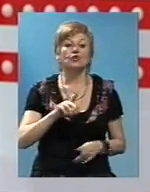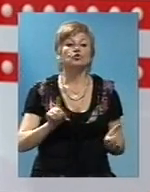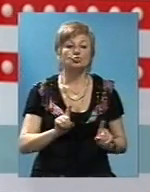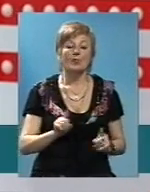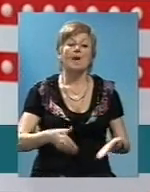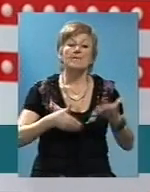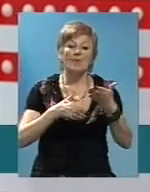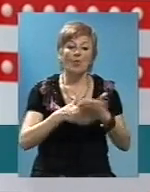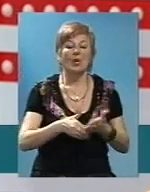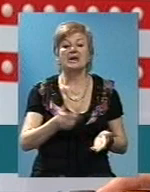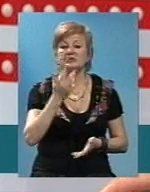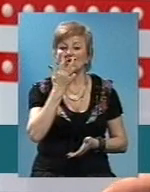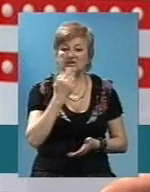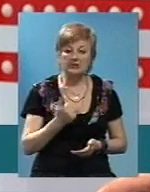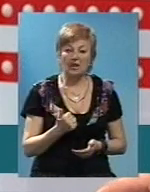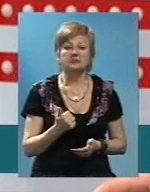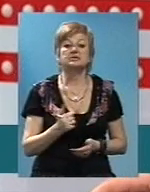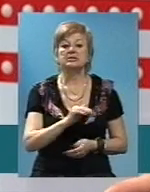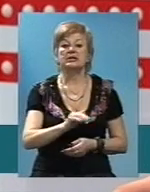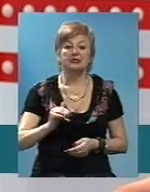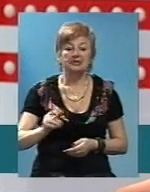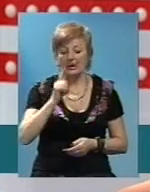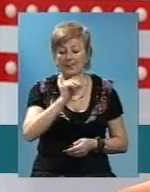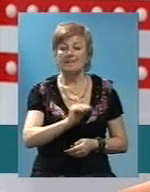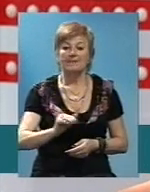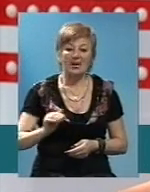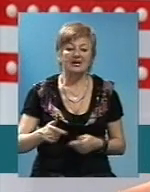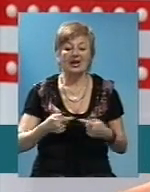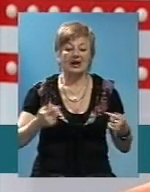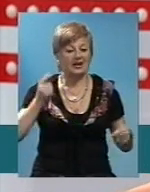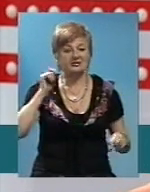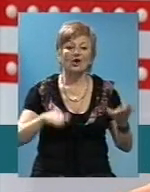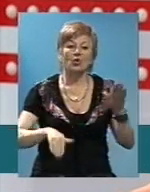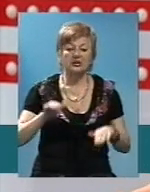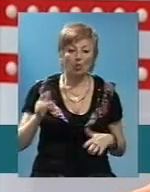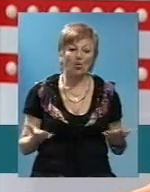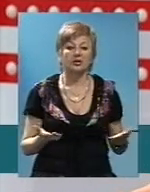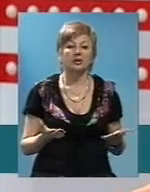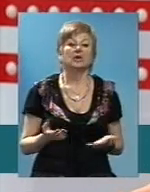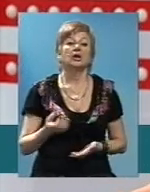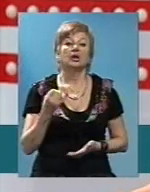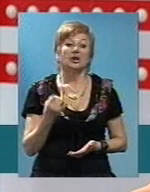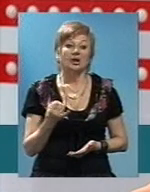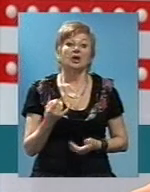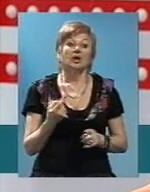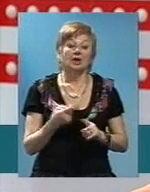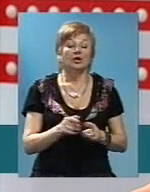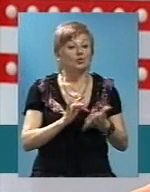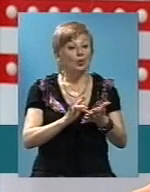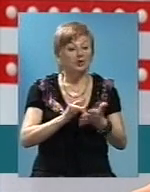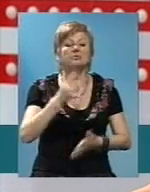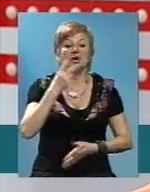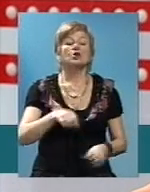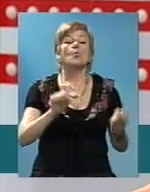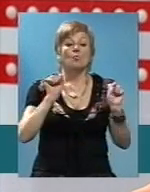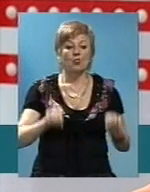щоб допомагати в соціалізації дітей, підлітків, молоді, вразливих категорій. І розвиваючий туризм показав, що він може